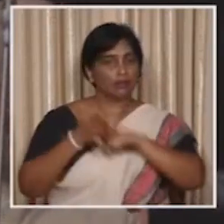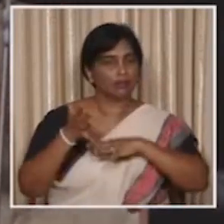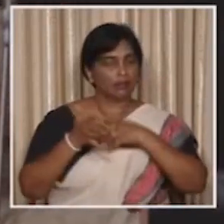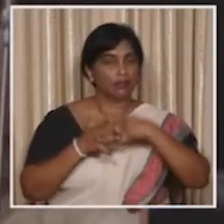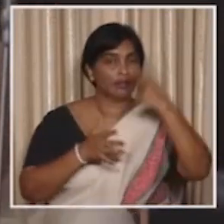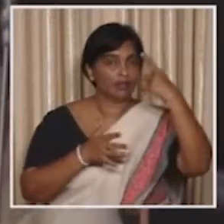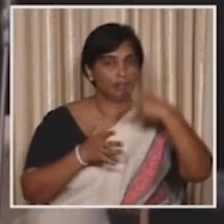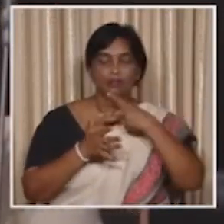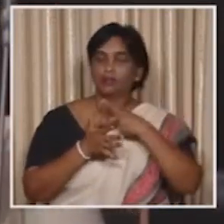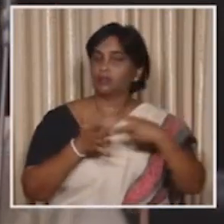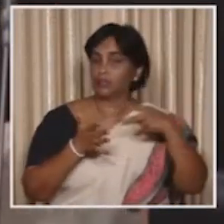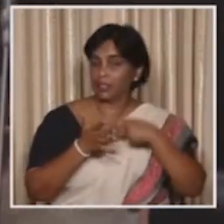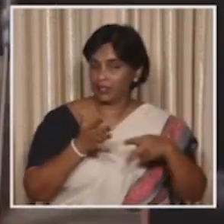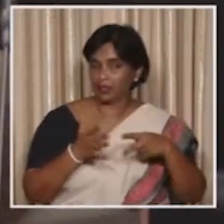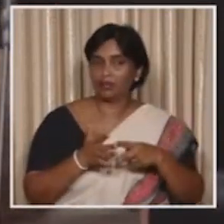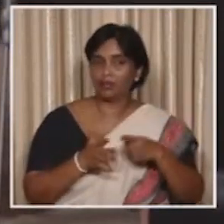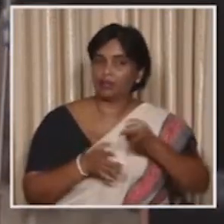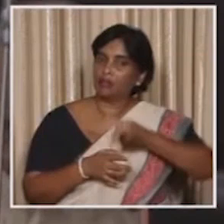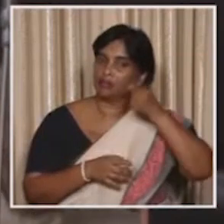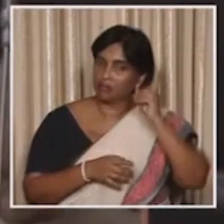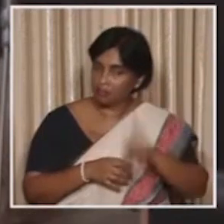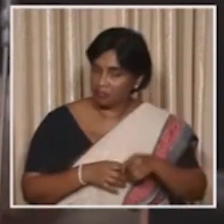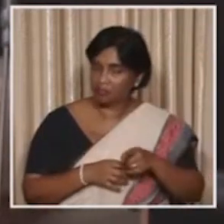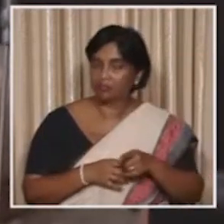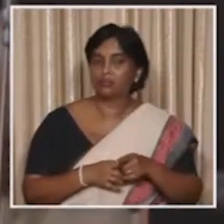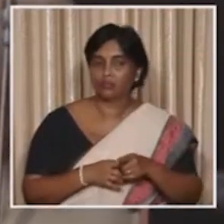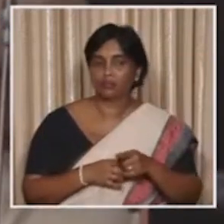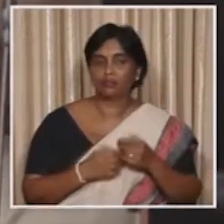දෙවනි කියවීම සම්මත වීම ගැන